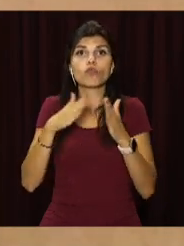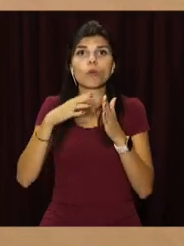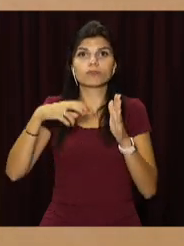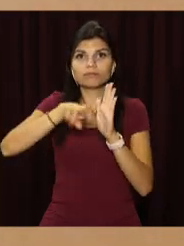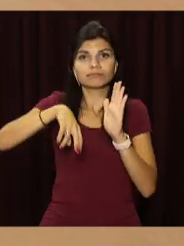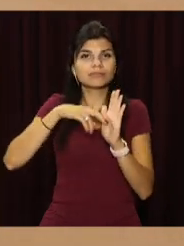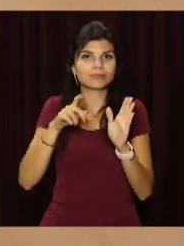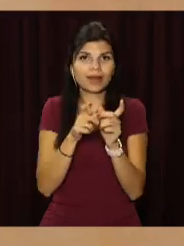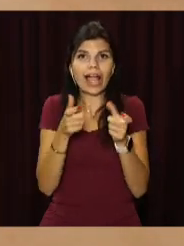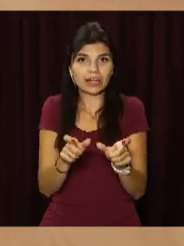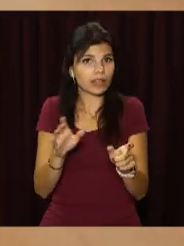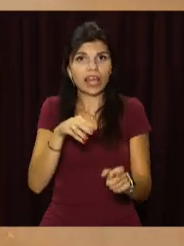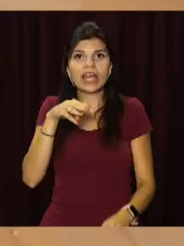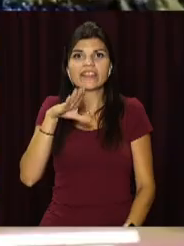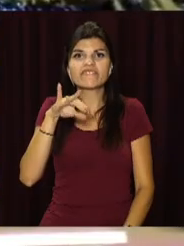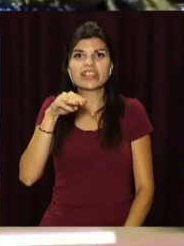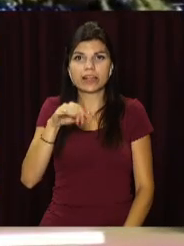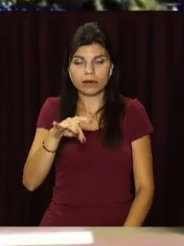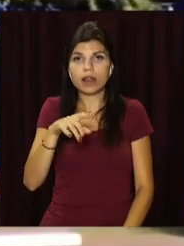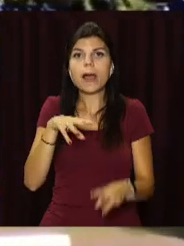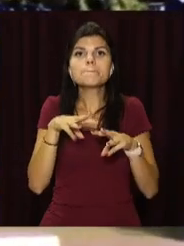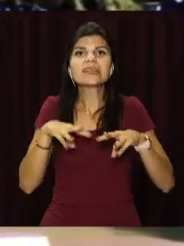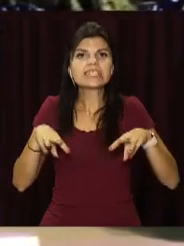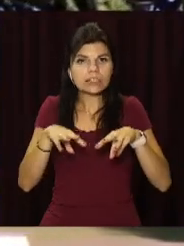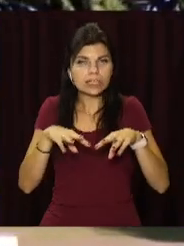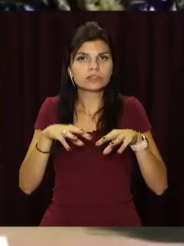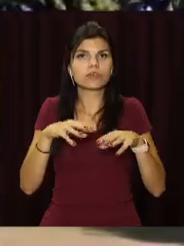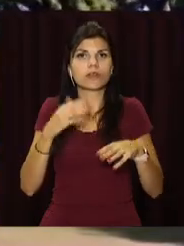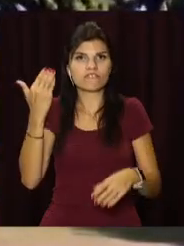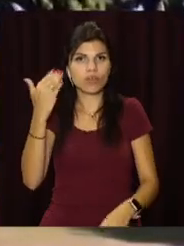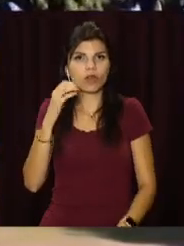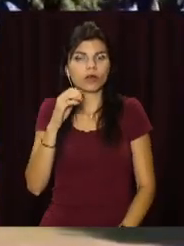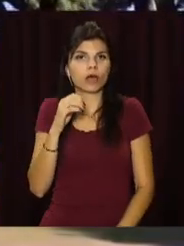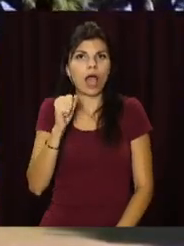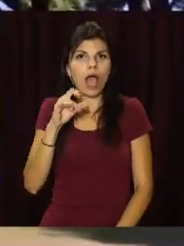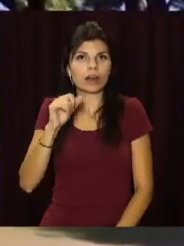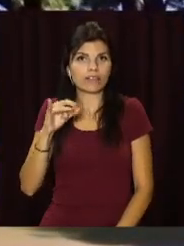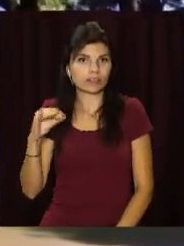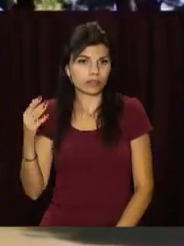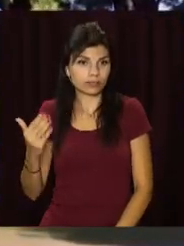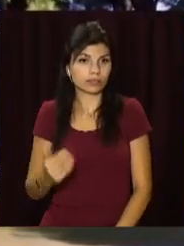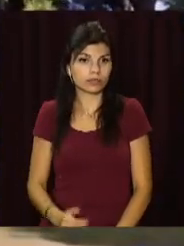це повідомили у Твіттер Міністерство туризму Саудівської Аравії.